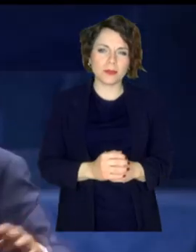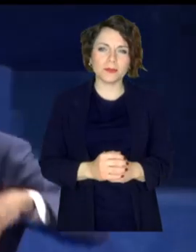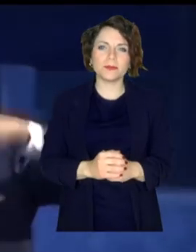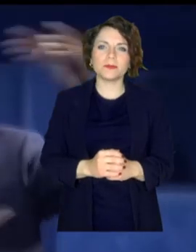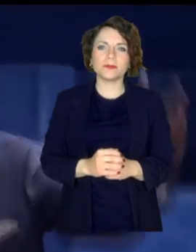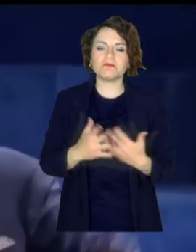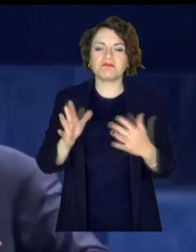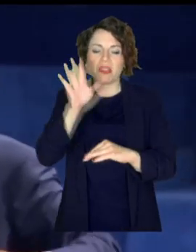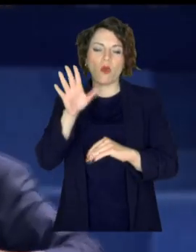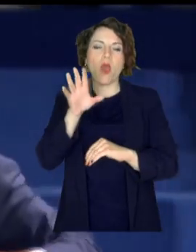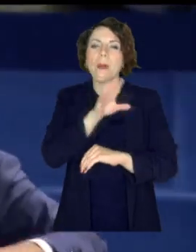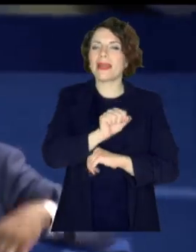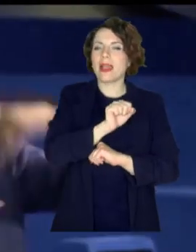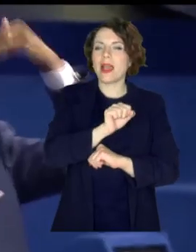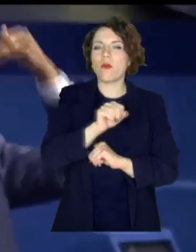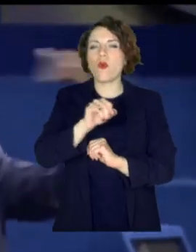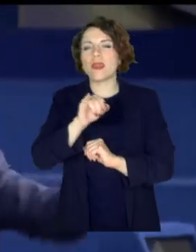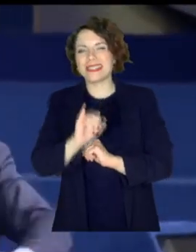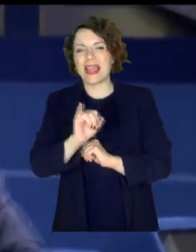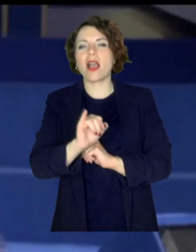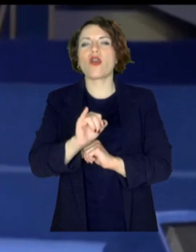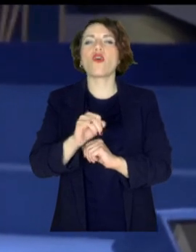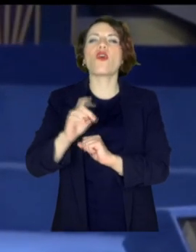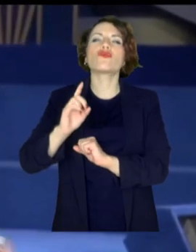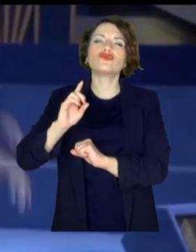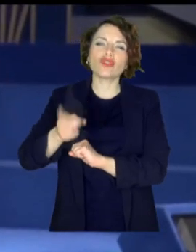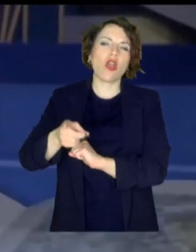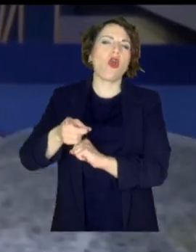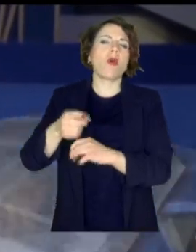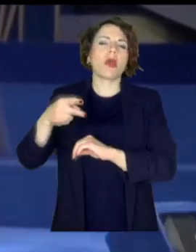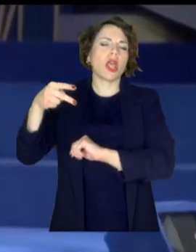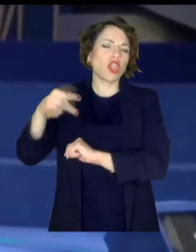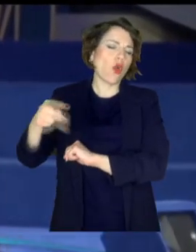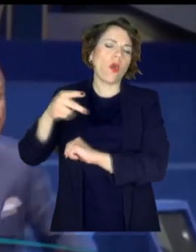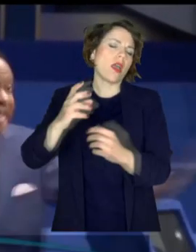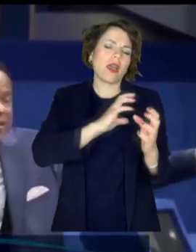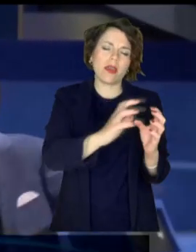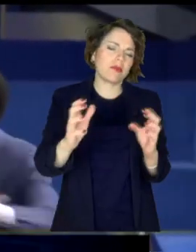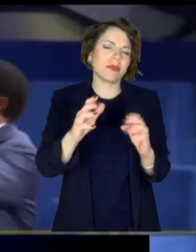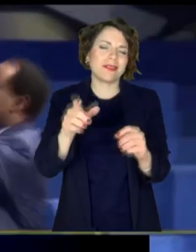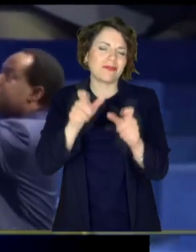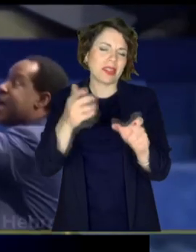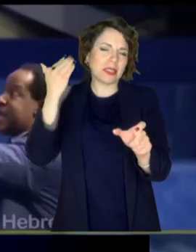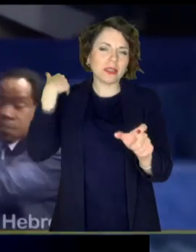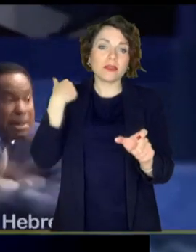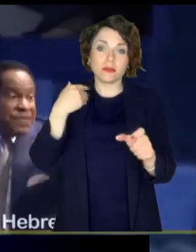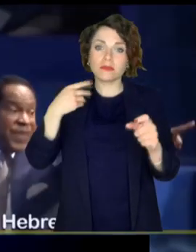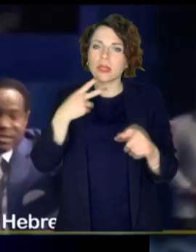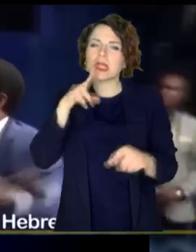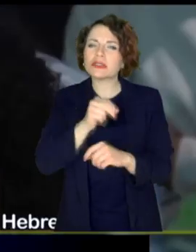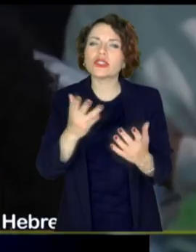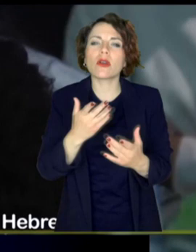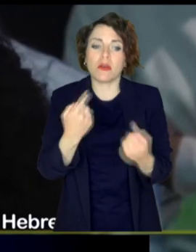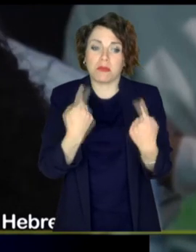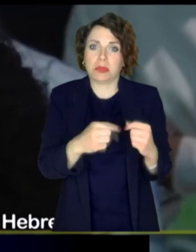Bene, tipo Abramo, Isacco, Giacobbe, Noè, parla di tutti loro, gli antichi. Dice, infatti per essa